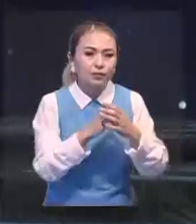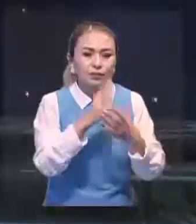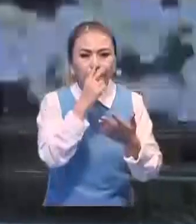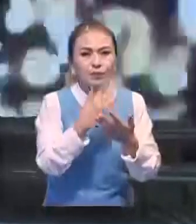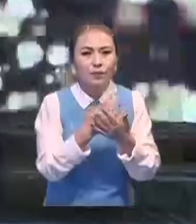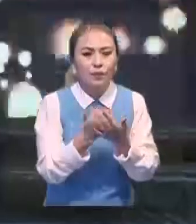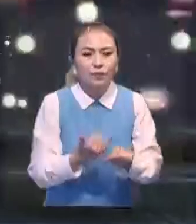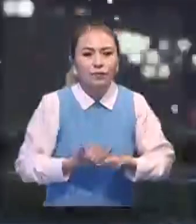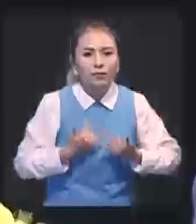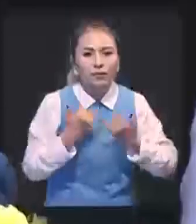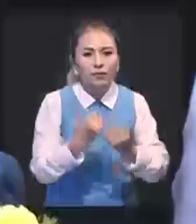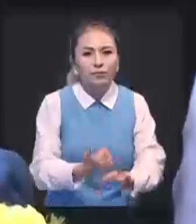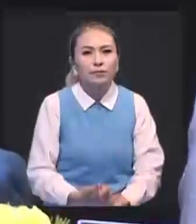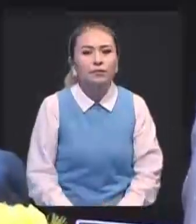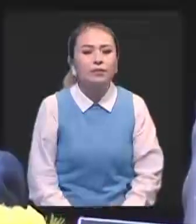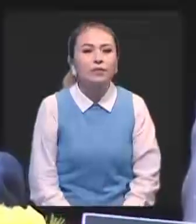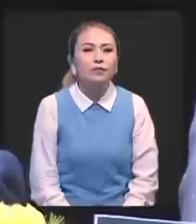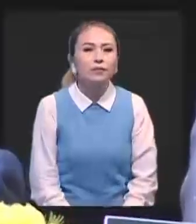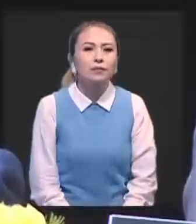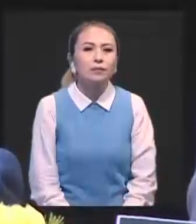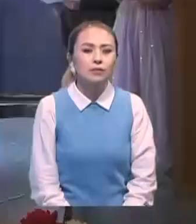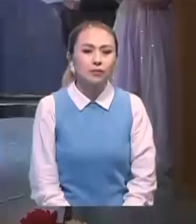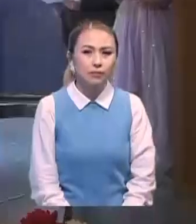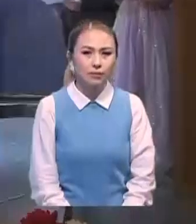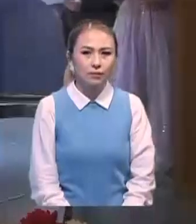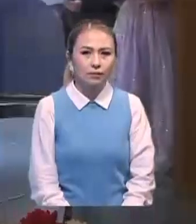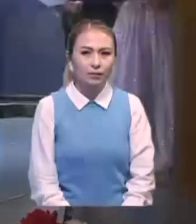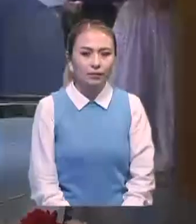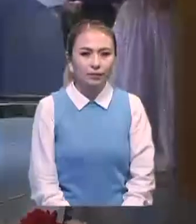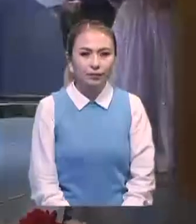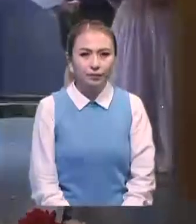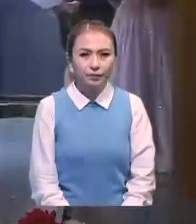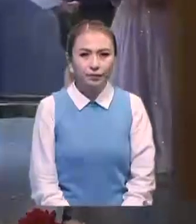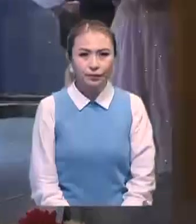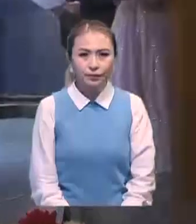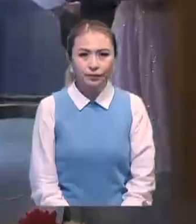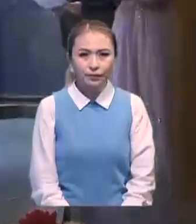көрсетілген құрмет деп санайды. Эльмира Ахметова, Жігер Бабаханов, Өскемен, 24 KZ.